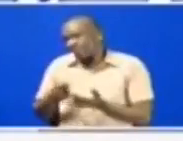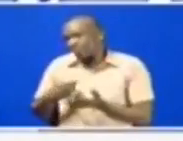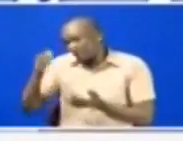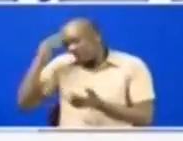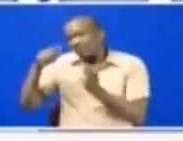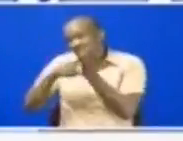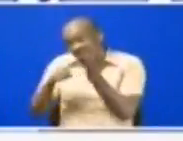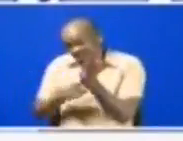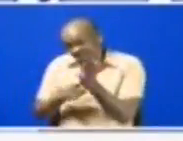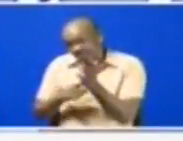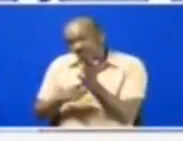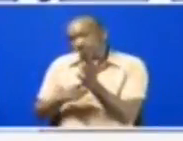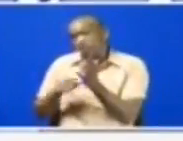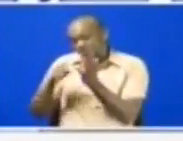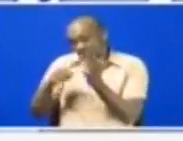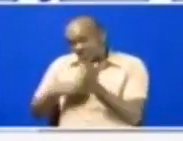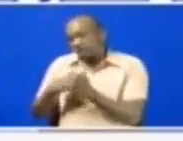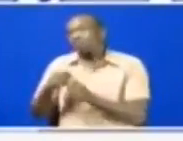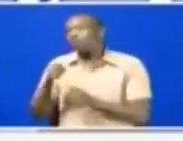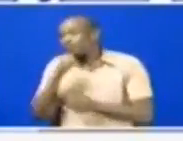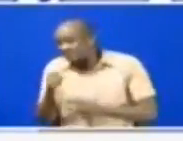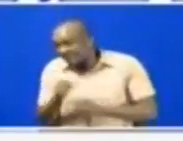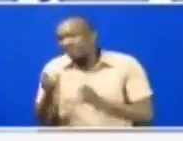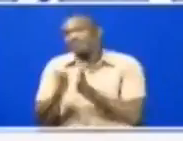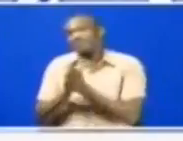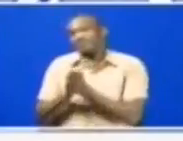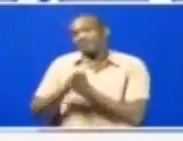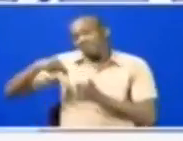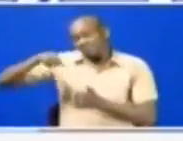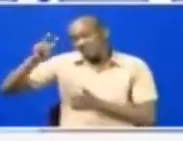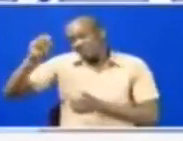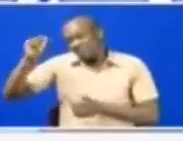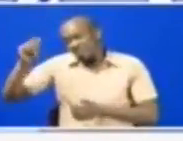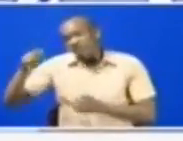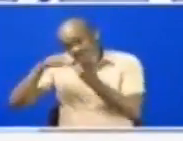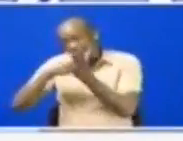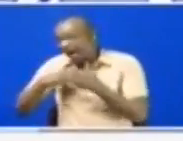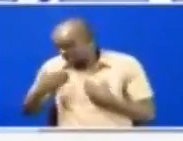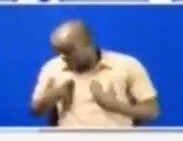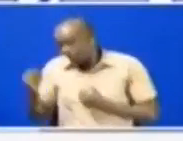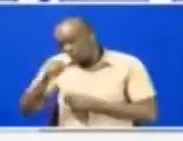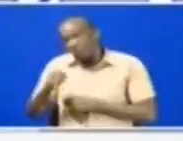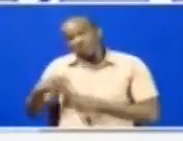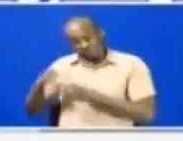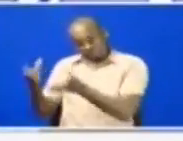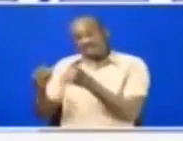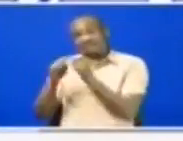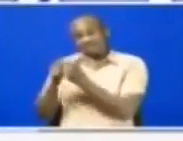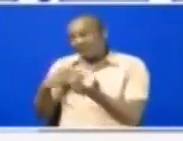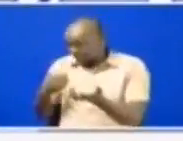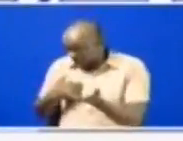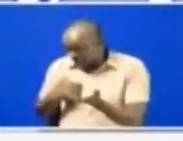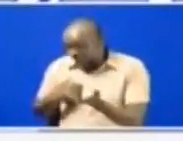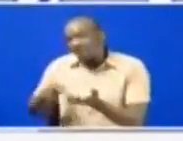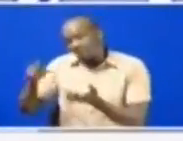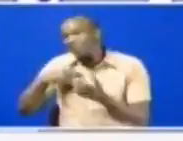yetu inaitwa WPL wazee Premier League. Mimi nachezanga. Mm-hmm. Na upande wa Tusker wazee. Mm-hmm. Sasa ndio unakuja unapata sasa hiyo wakati unataka concentrate